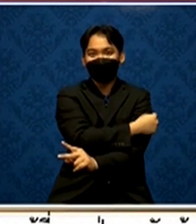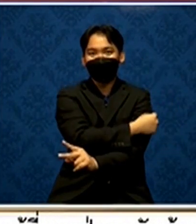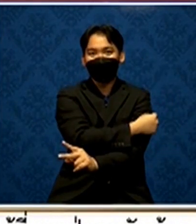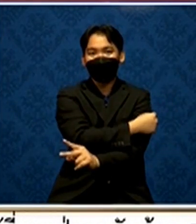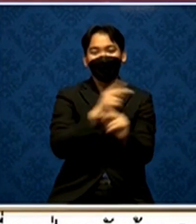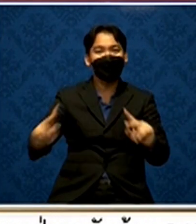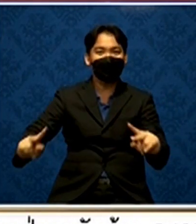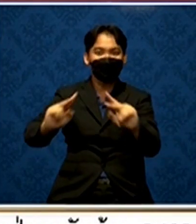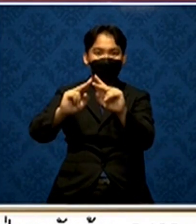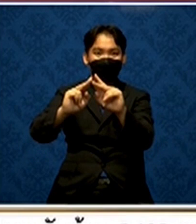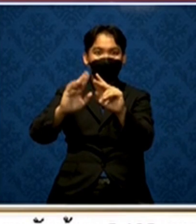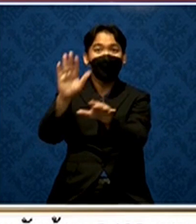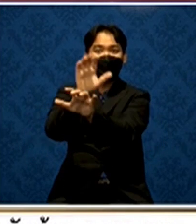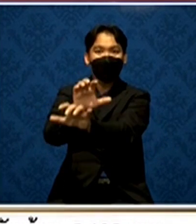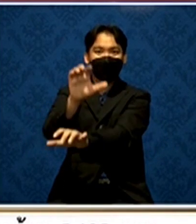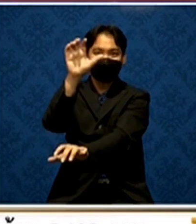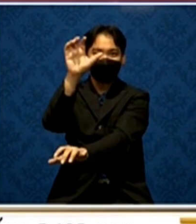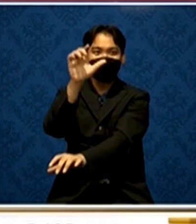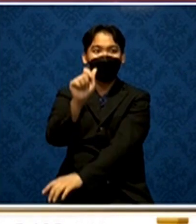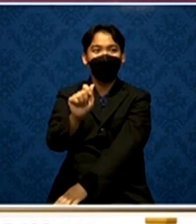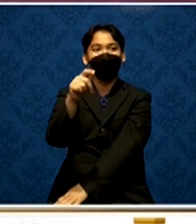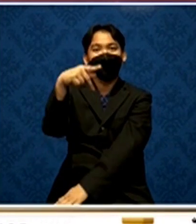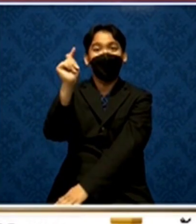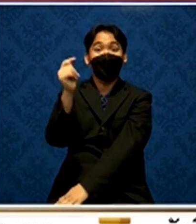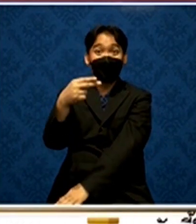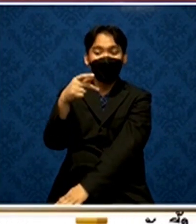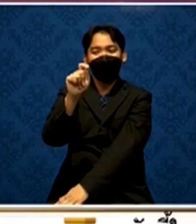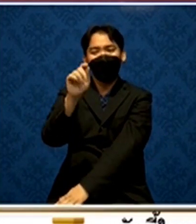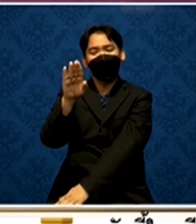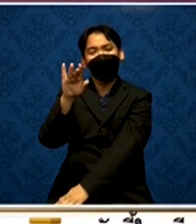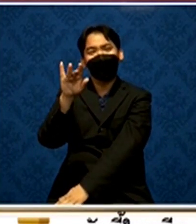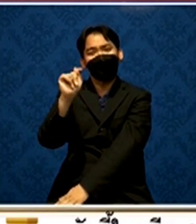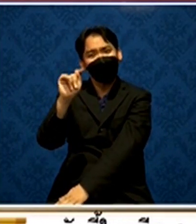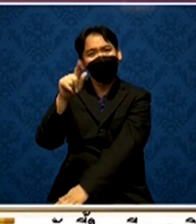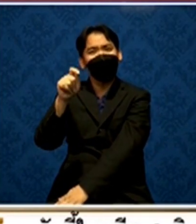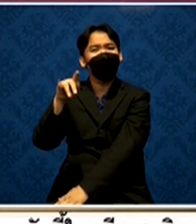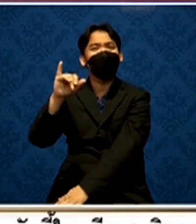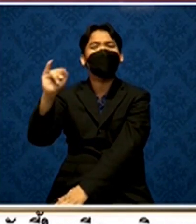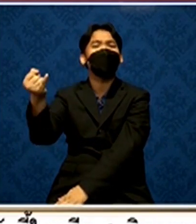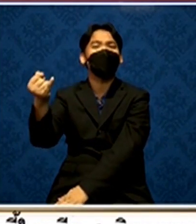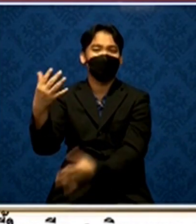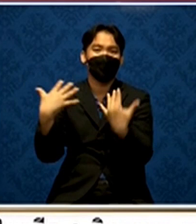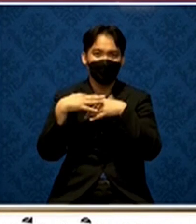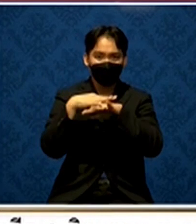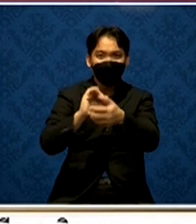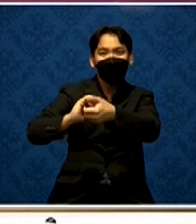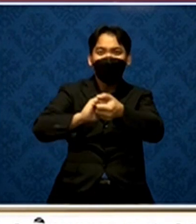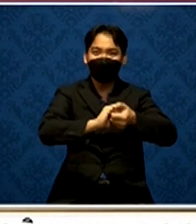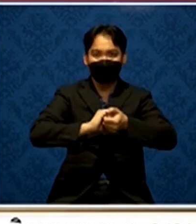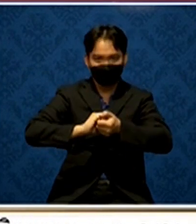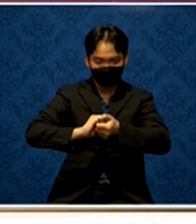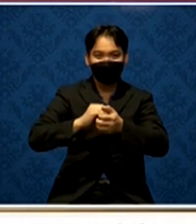และกระทรวงมหาดไทยโดยอบต.เทศบาลและอบจ.พรบ.กำหนดแผนและขั้นตอนการกระจายอำน